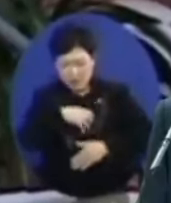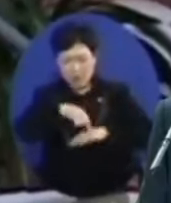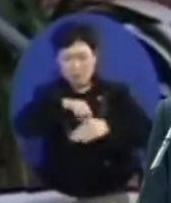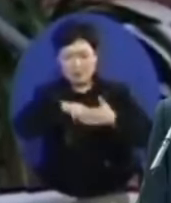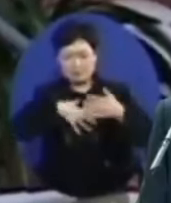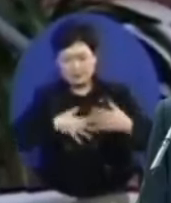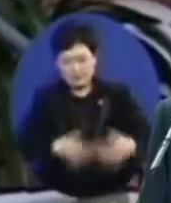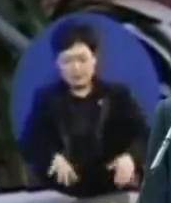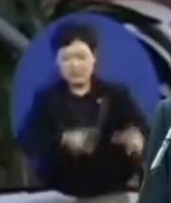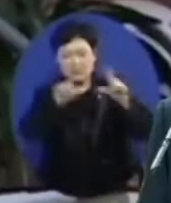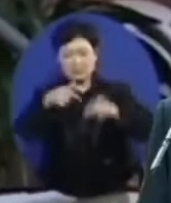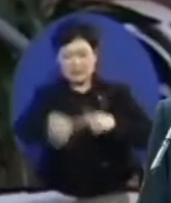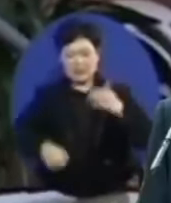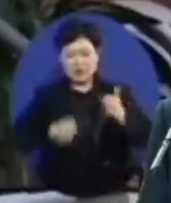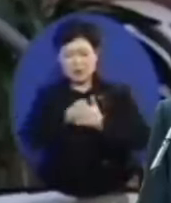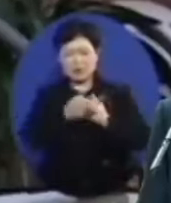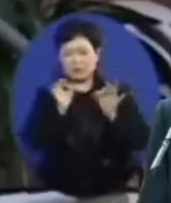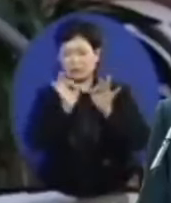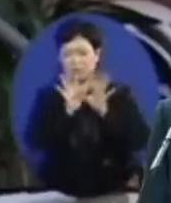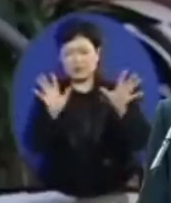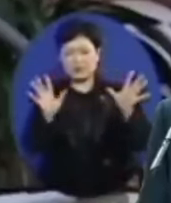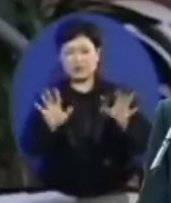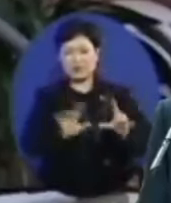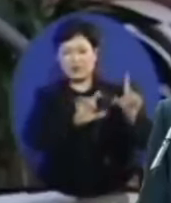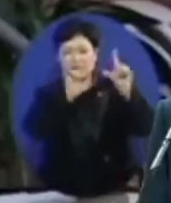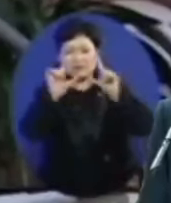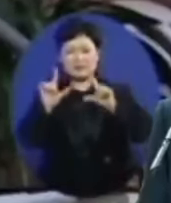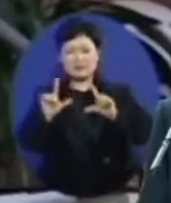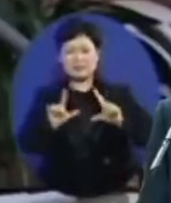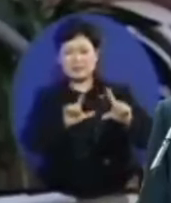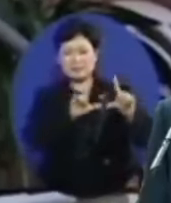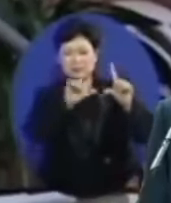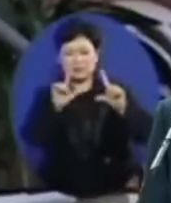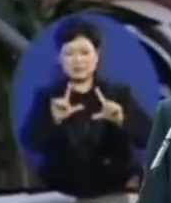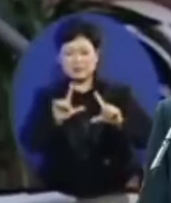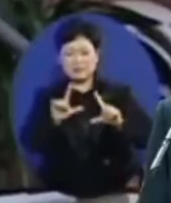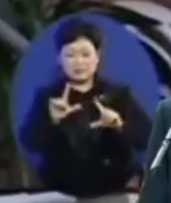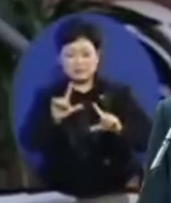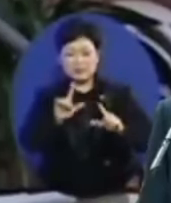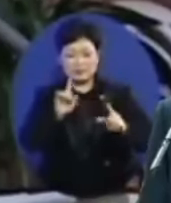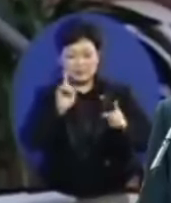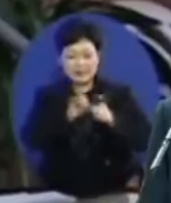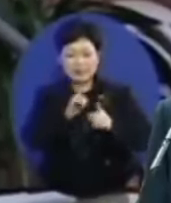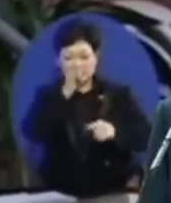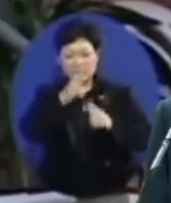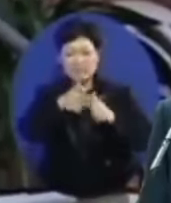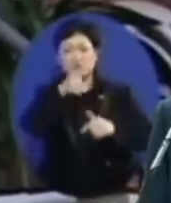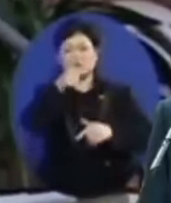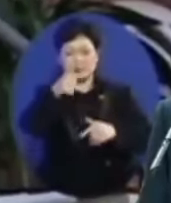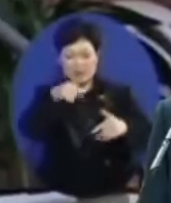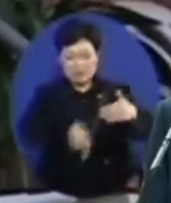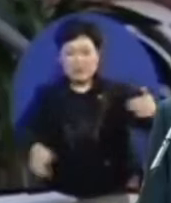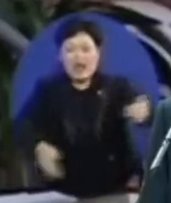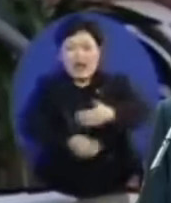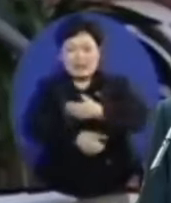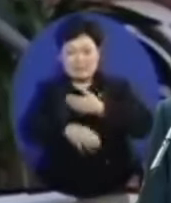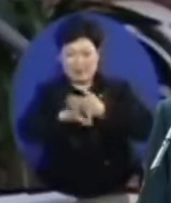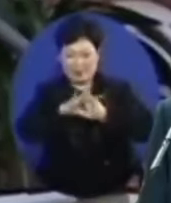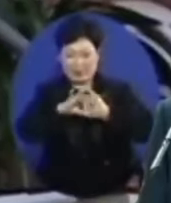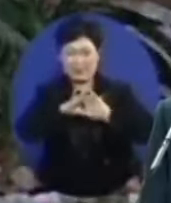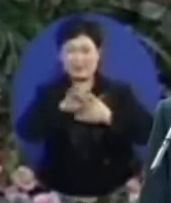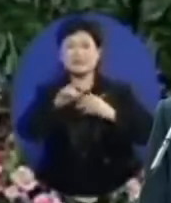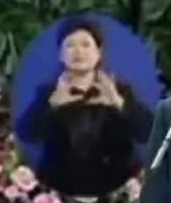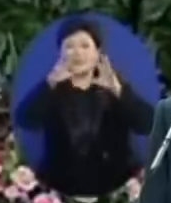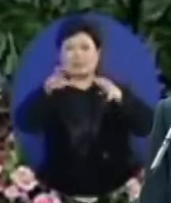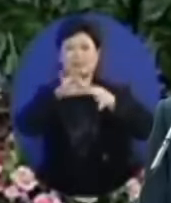지쳐 살아갈 용기 없어질 때 삶을 재생하는 곳이 바로 예수 그리스도인 것입니다. 예수님의 품에 안기면 그